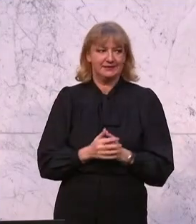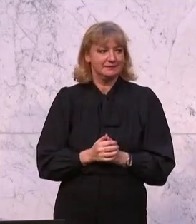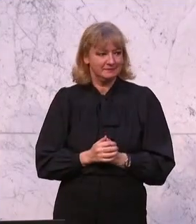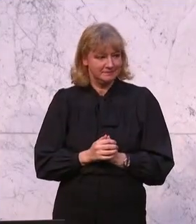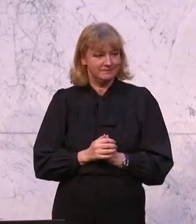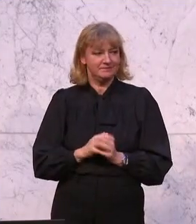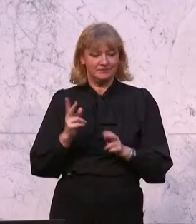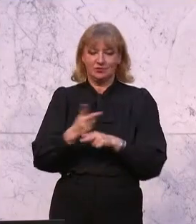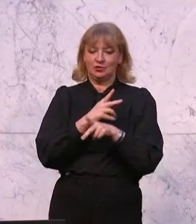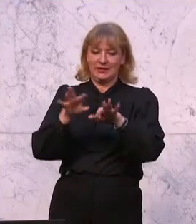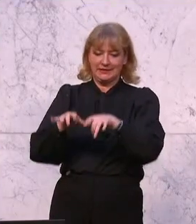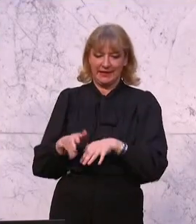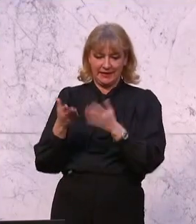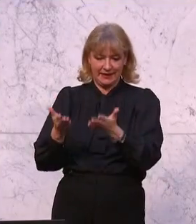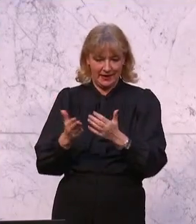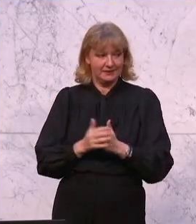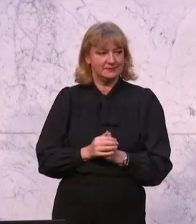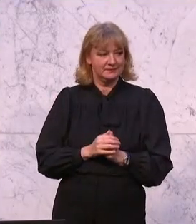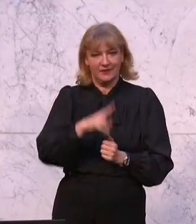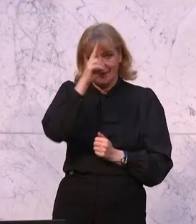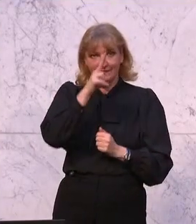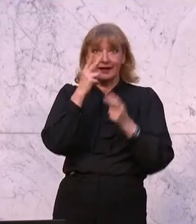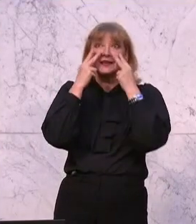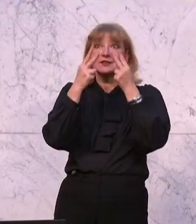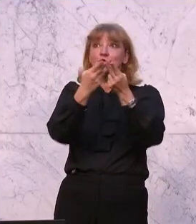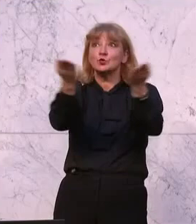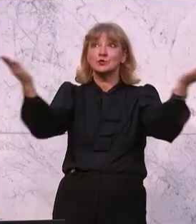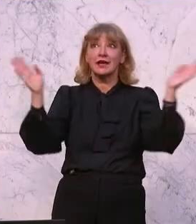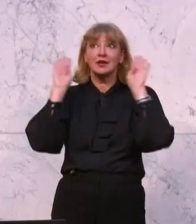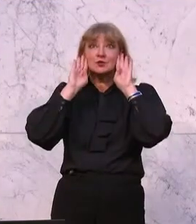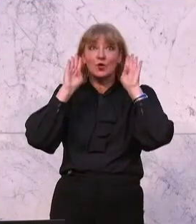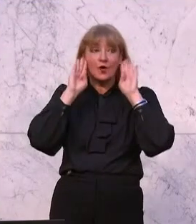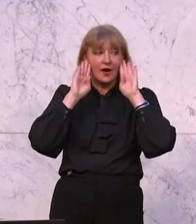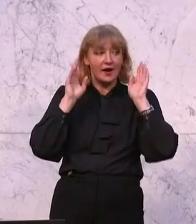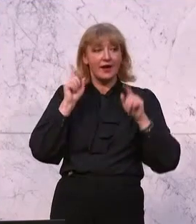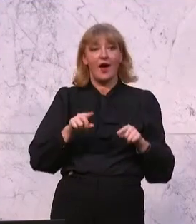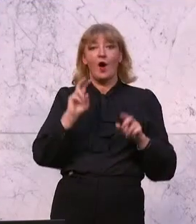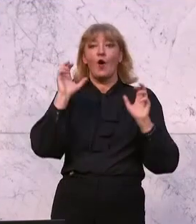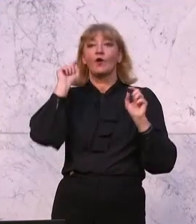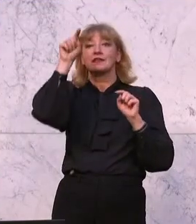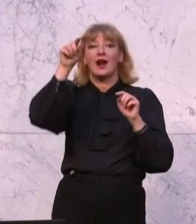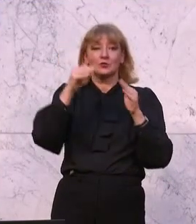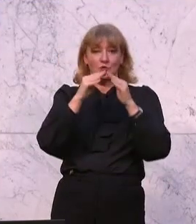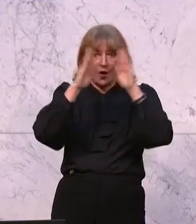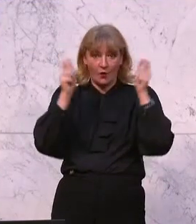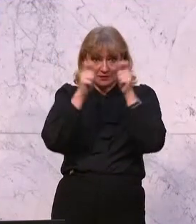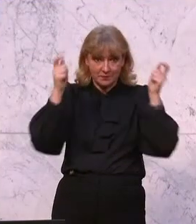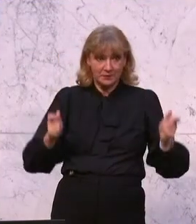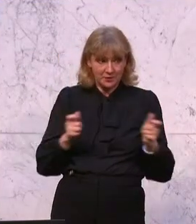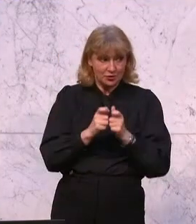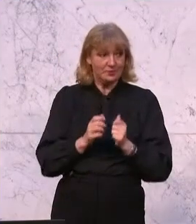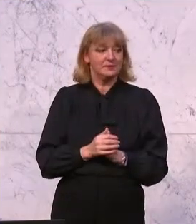Minister, Herr Staatssekretär, werte Zuseher, Zuhörer, auch draußen vor den Bildschirmen. Ich darf zuerst einmal nach